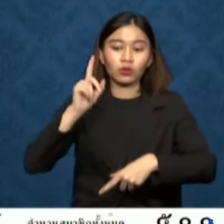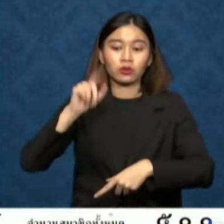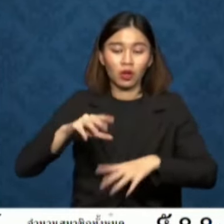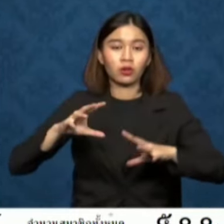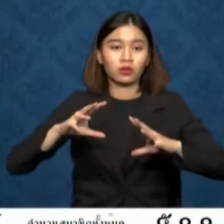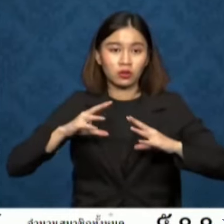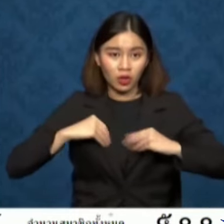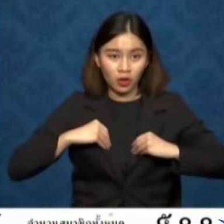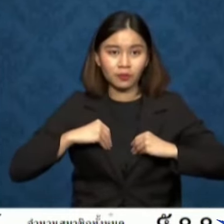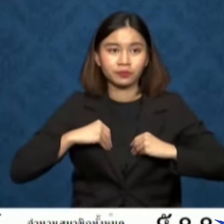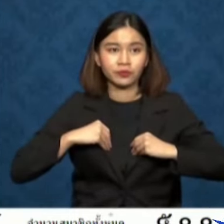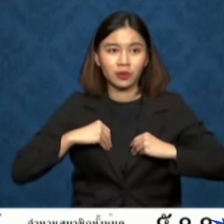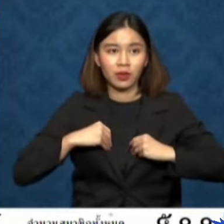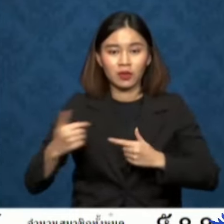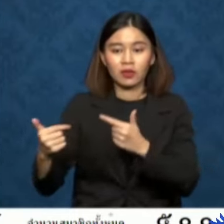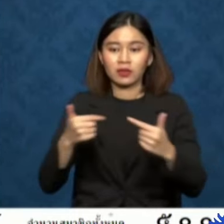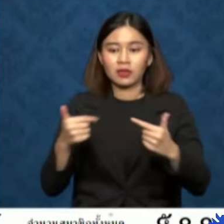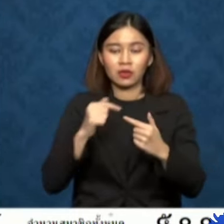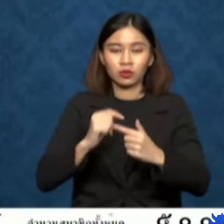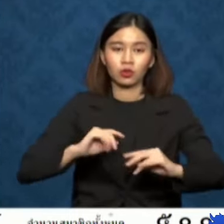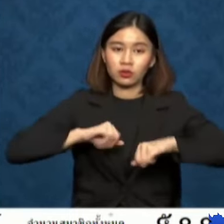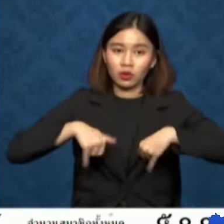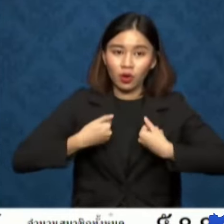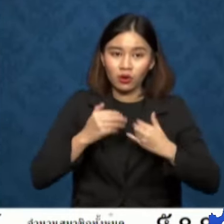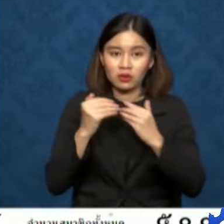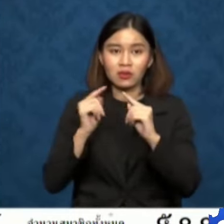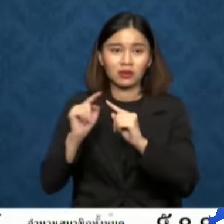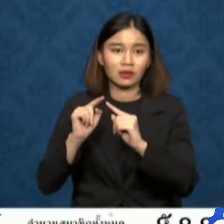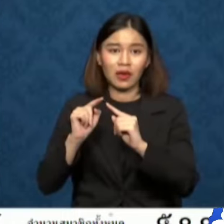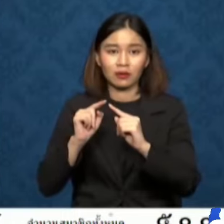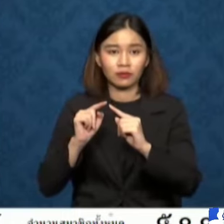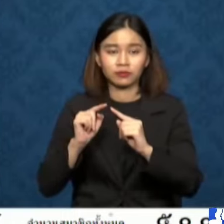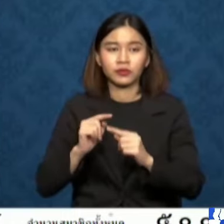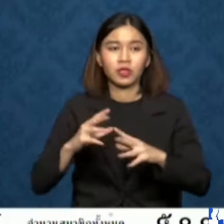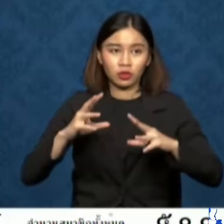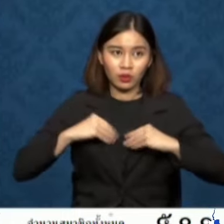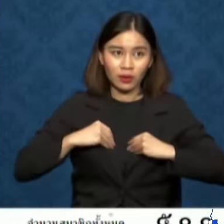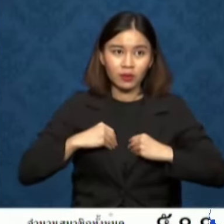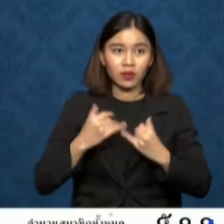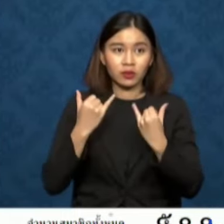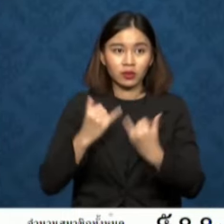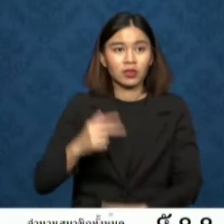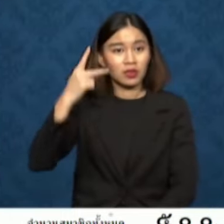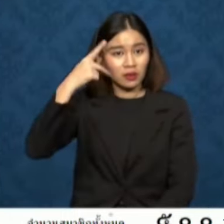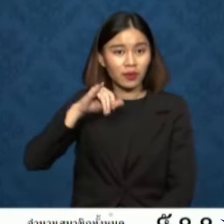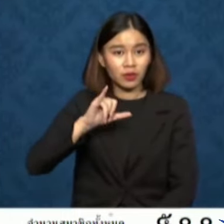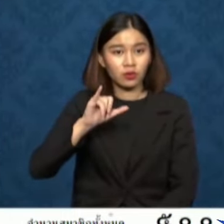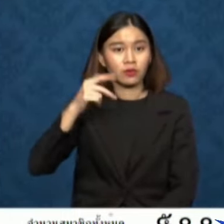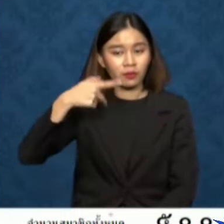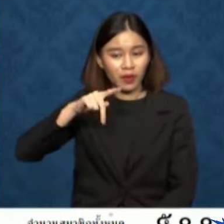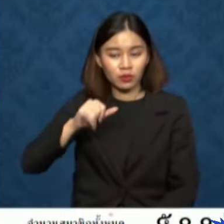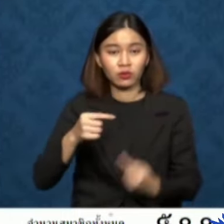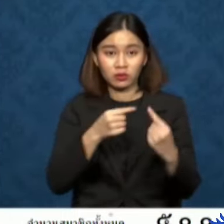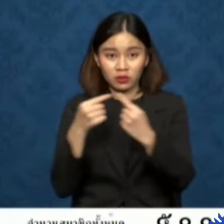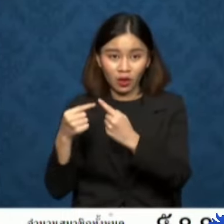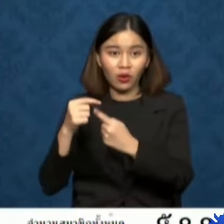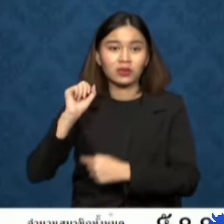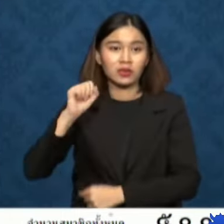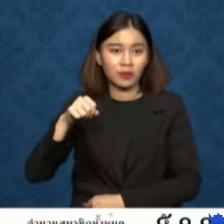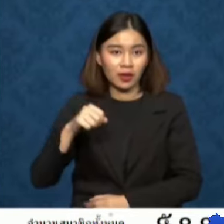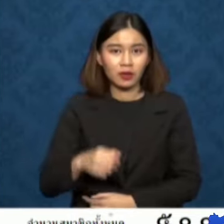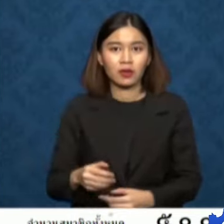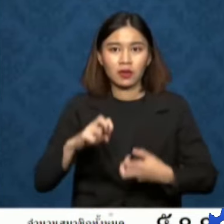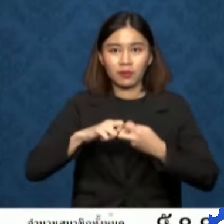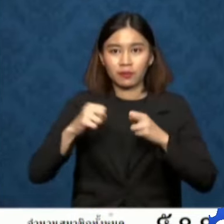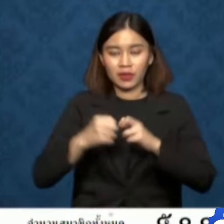ยอมสละสิทธิ์การโต้แย้งในกรรมสิทธิ์นี่เรื่องใหม่ฮะนี่ลุงตู่อยู่ต่อชัดๆแต่ปัญหาในเรื่องที่